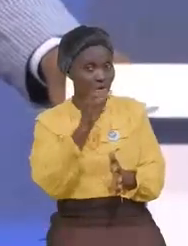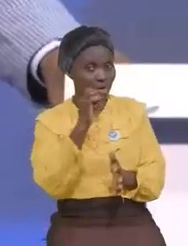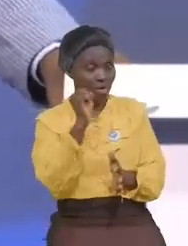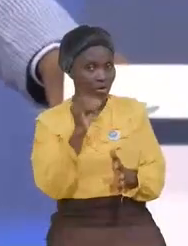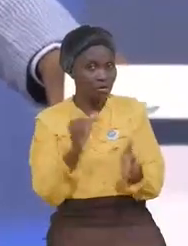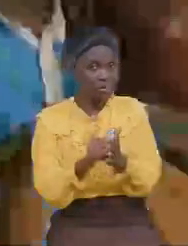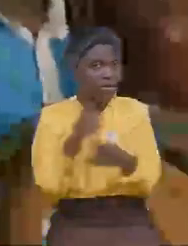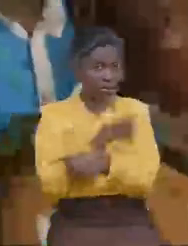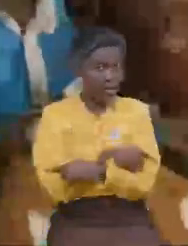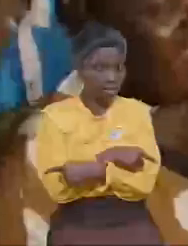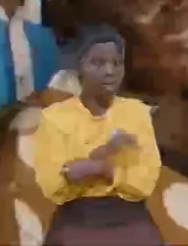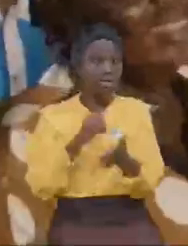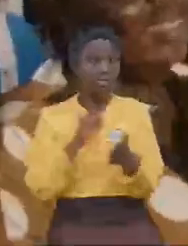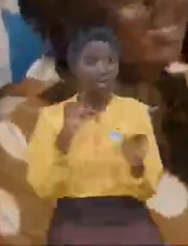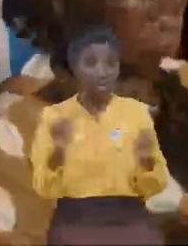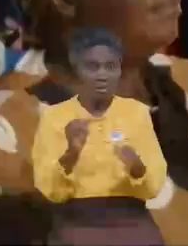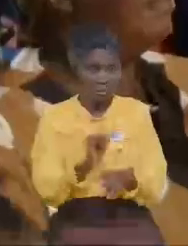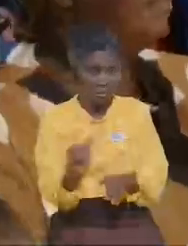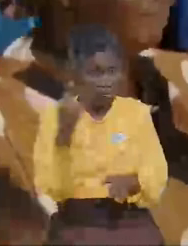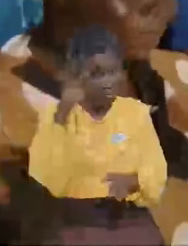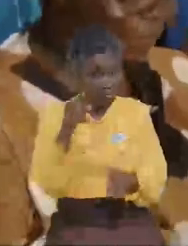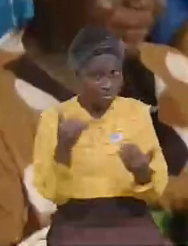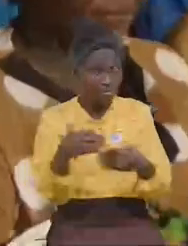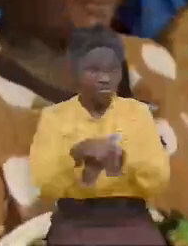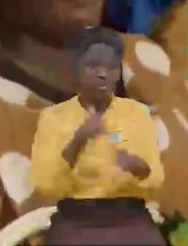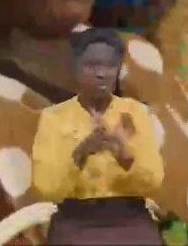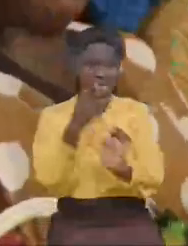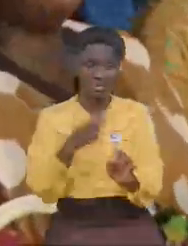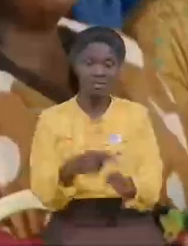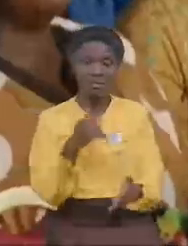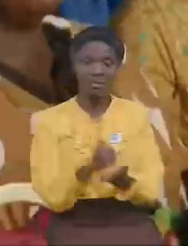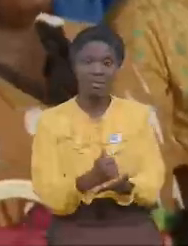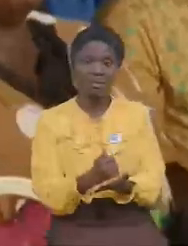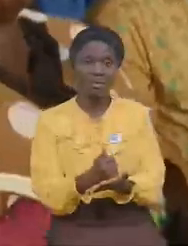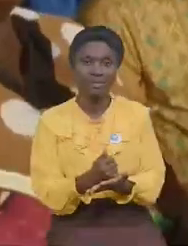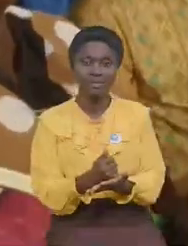Comme c'était pour Zachée le jour-là, c'est pour toi ce jour-ci.